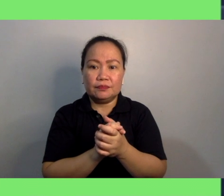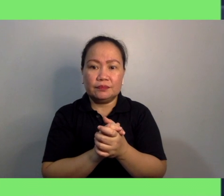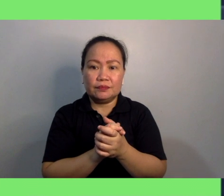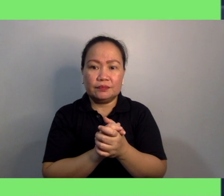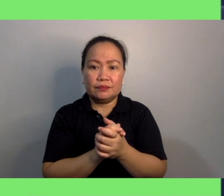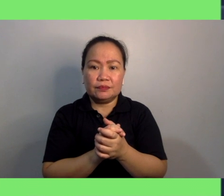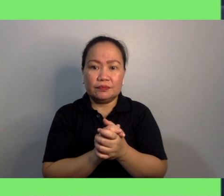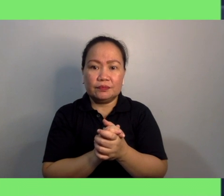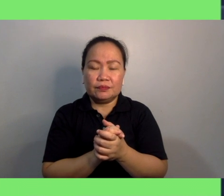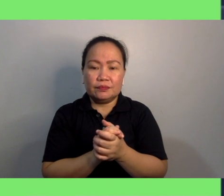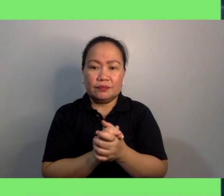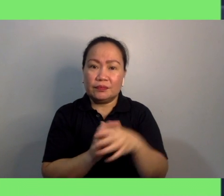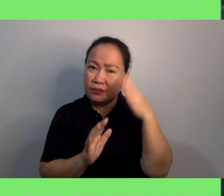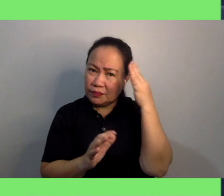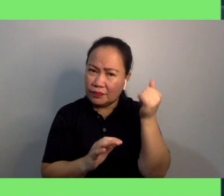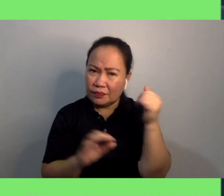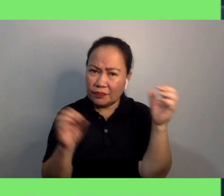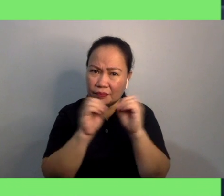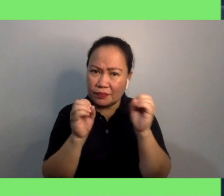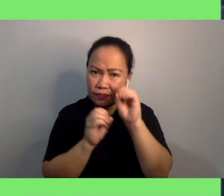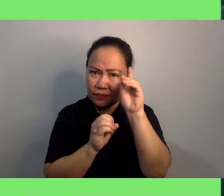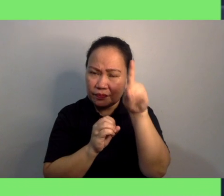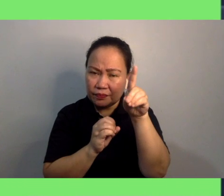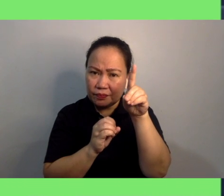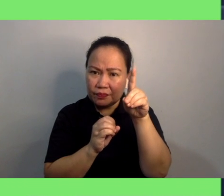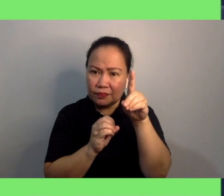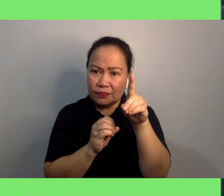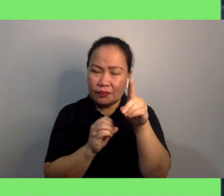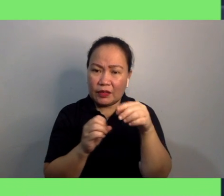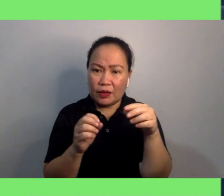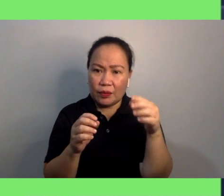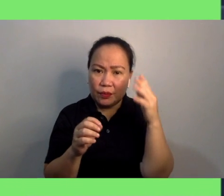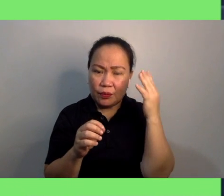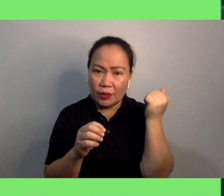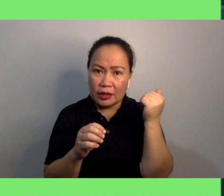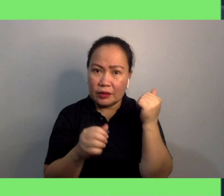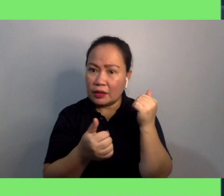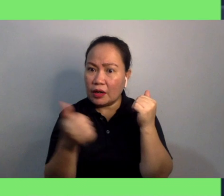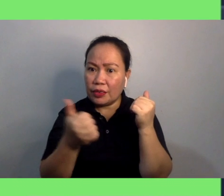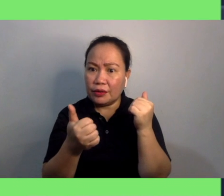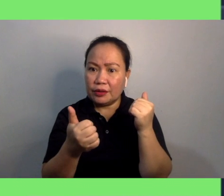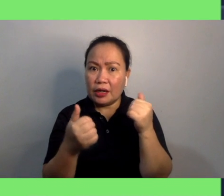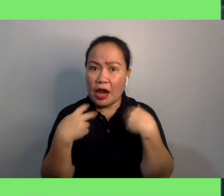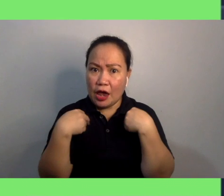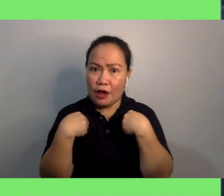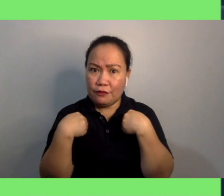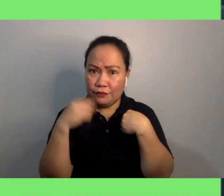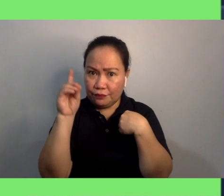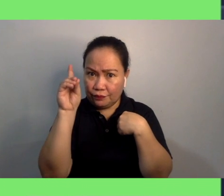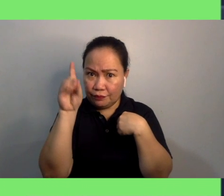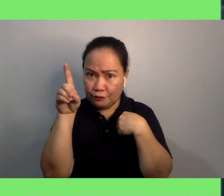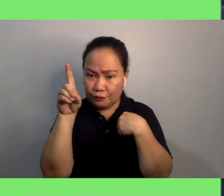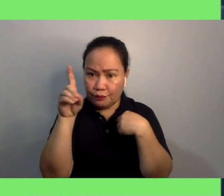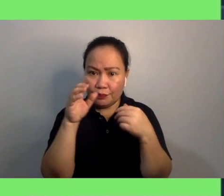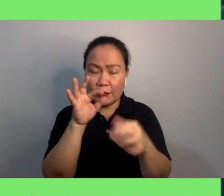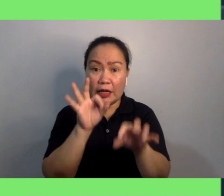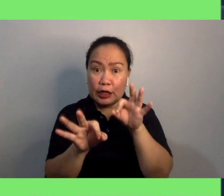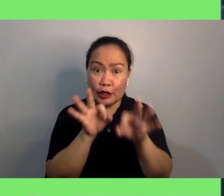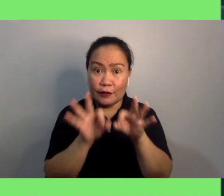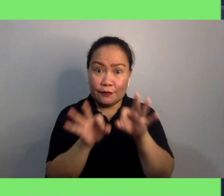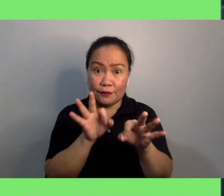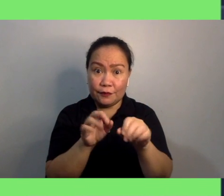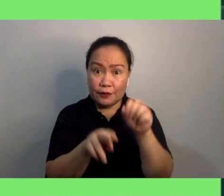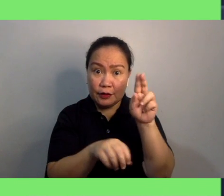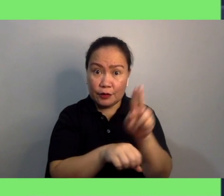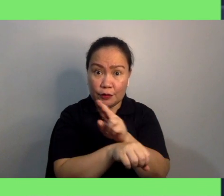siyang symbol ng degree? Bakit dito wala? Ay, meron. Okay. So, kapag gumamit na po tayo